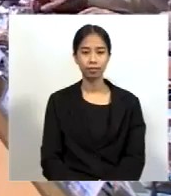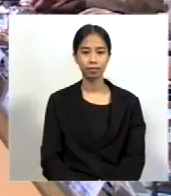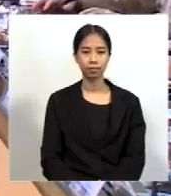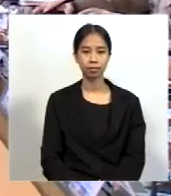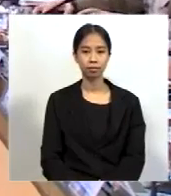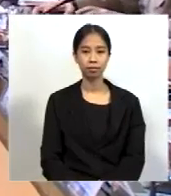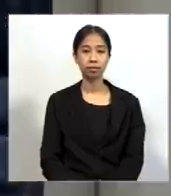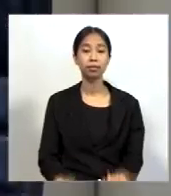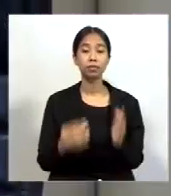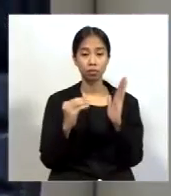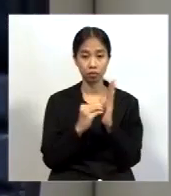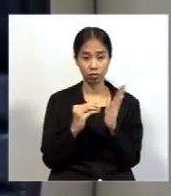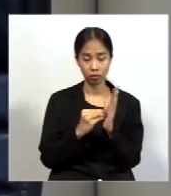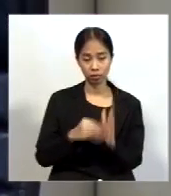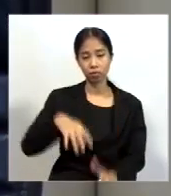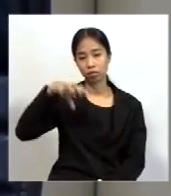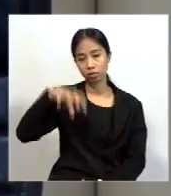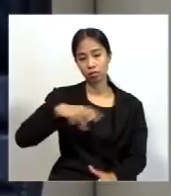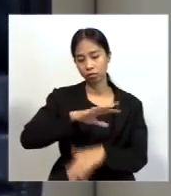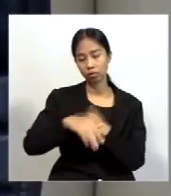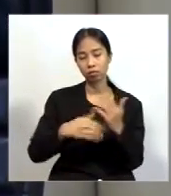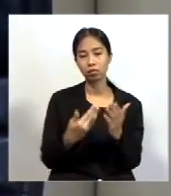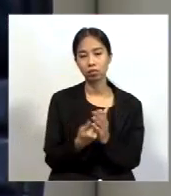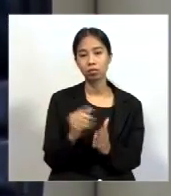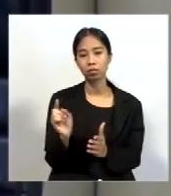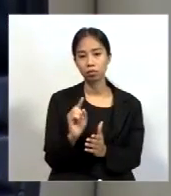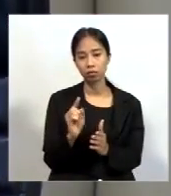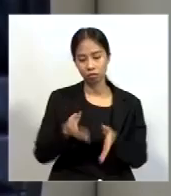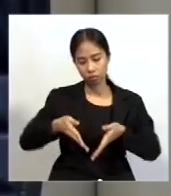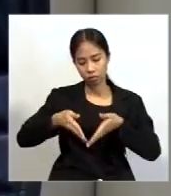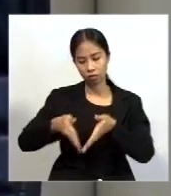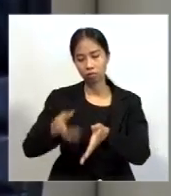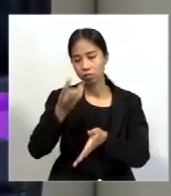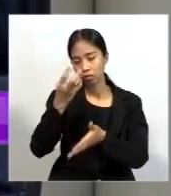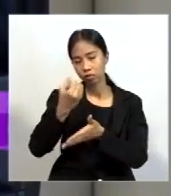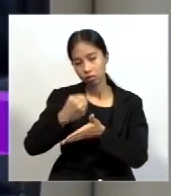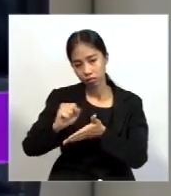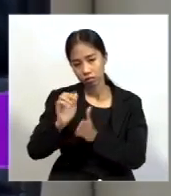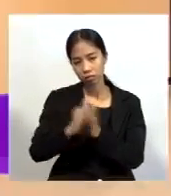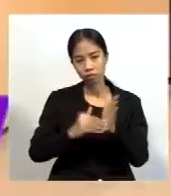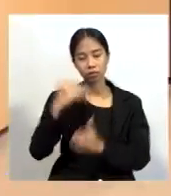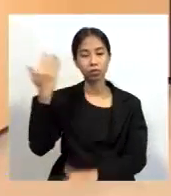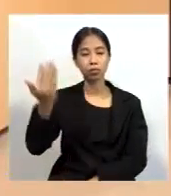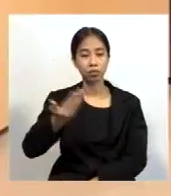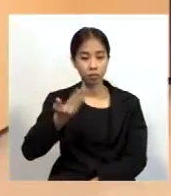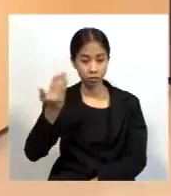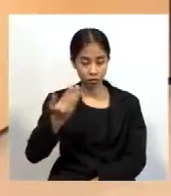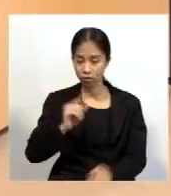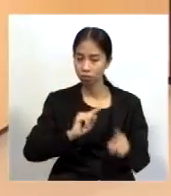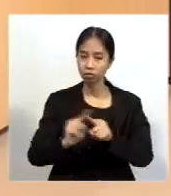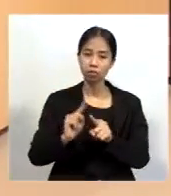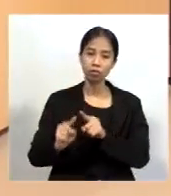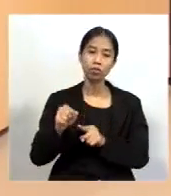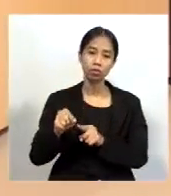โดยพื้นที่ของกรุงเทพมหานครทั้งหมดประกอบไปด้วยถนนข้าวสารถนนสีลมและบริเวณแยกราชประสงค์ภ